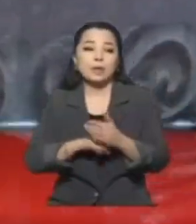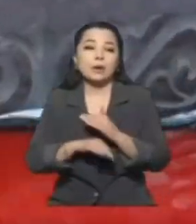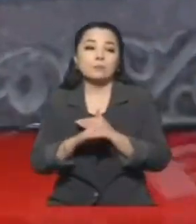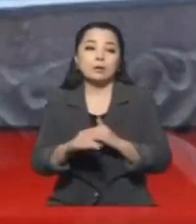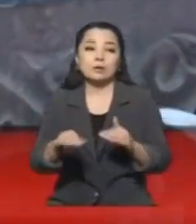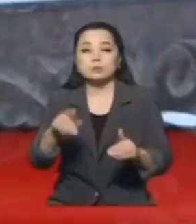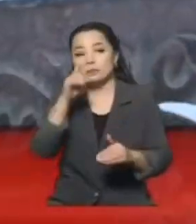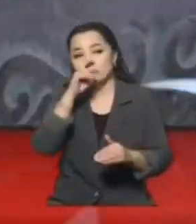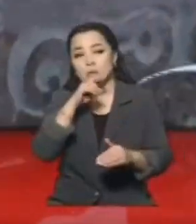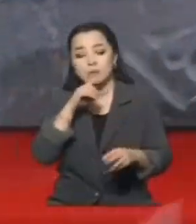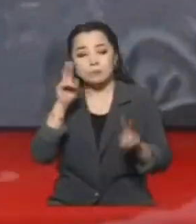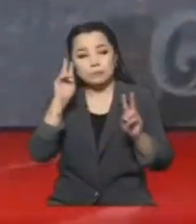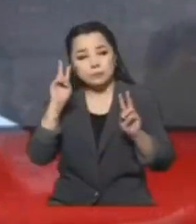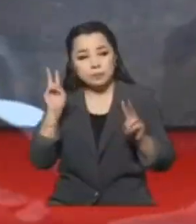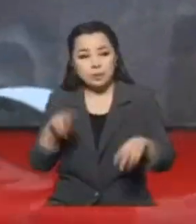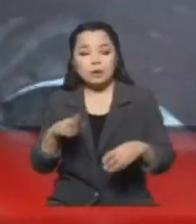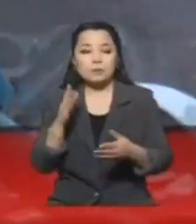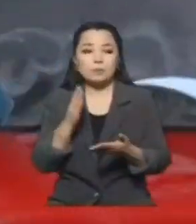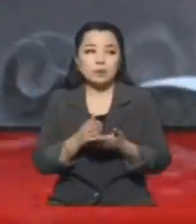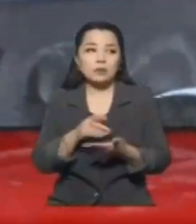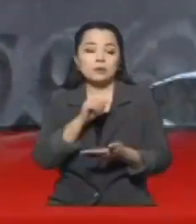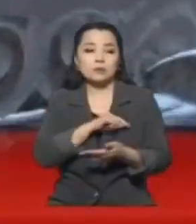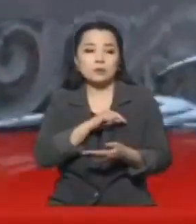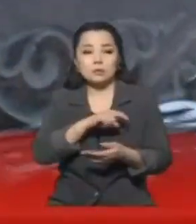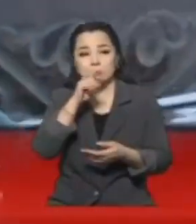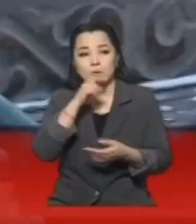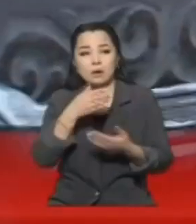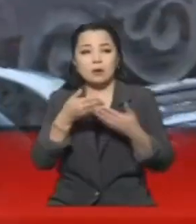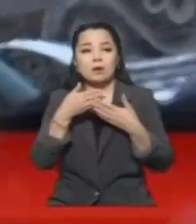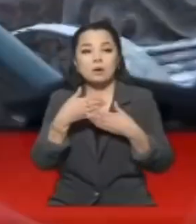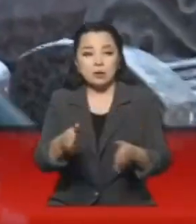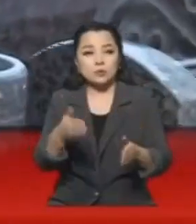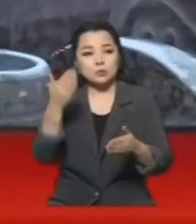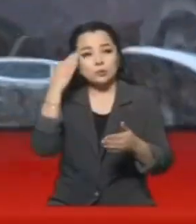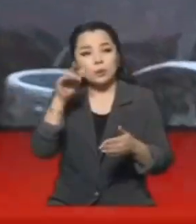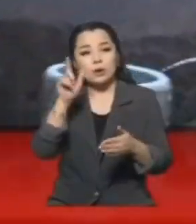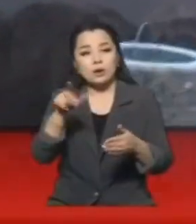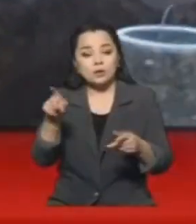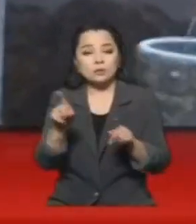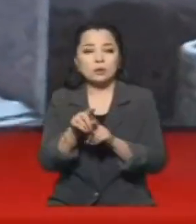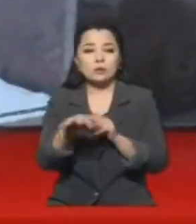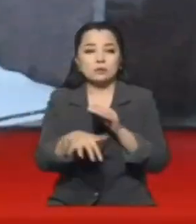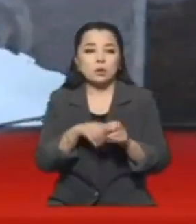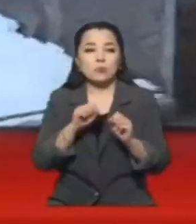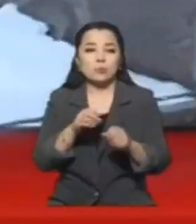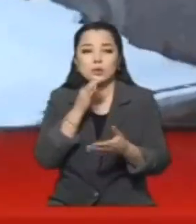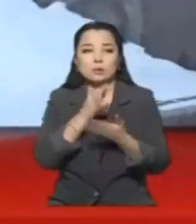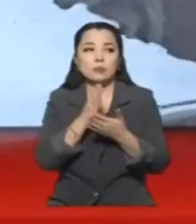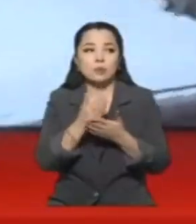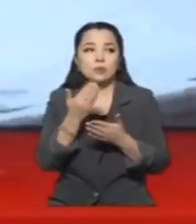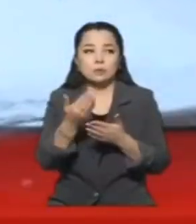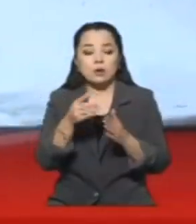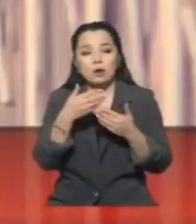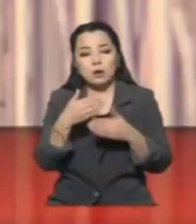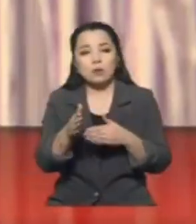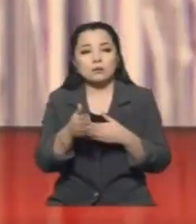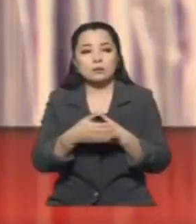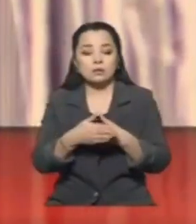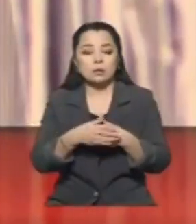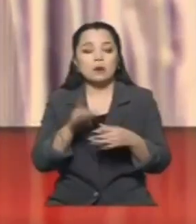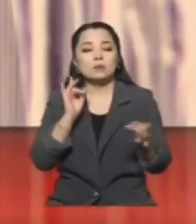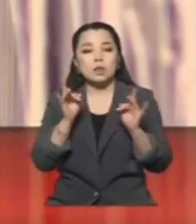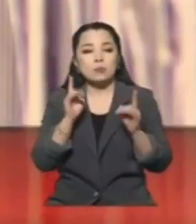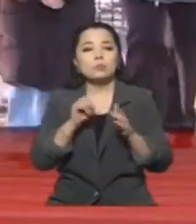деген неіз ба, терезе бар, қалай, бүтін адамдар келуге мүмкін, одар аша салады. Дабыл